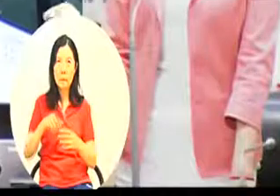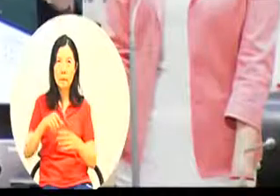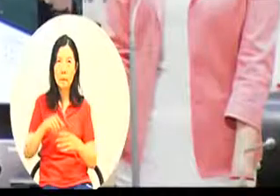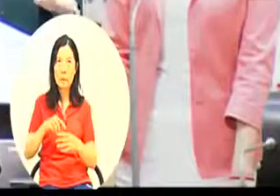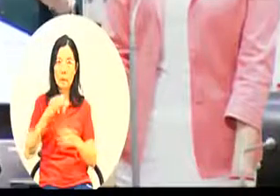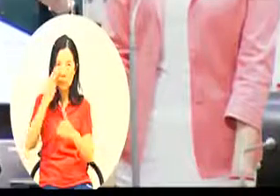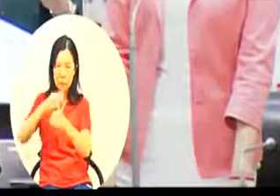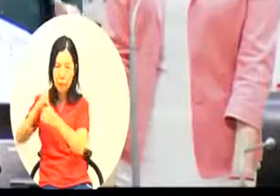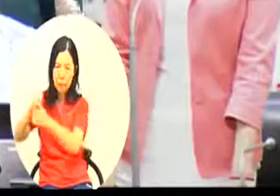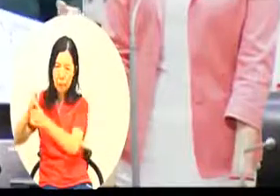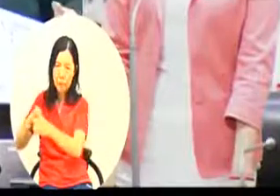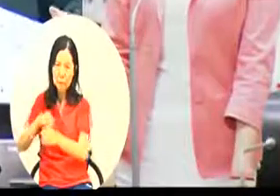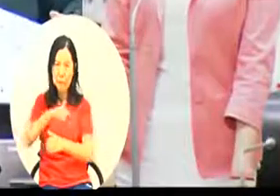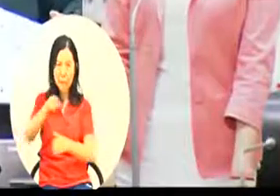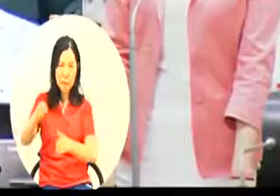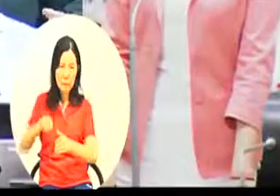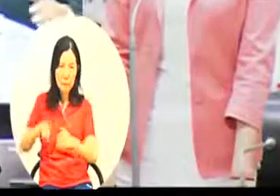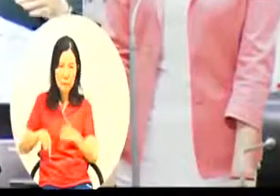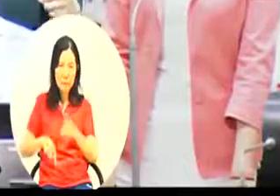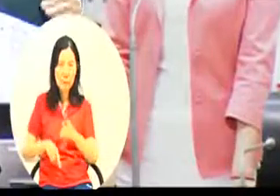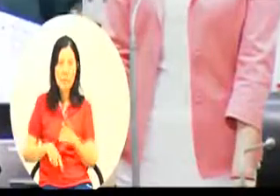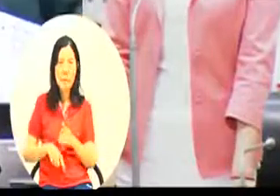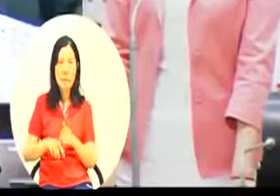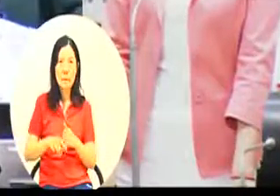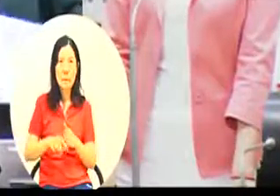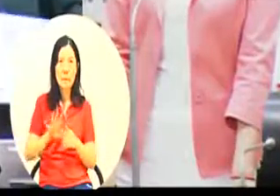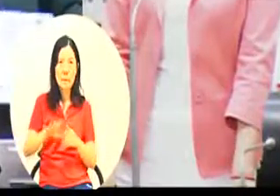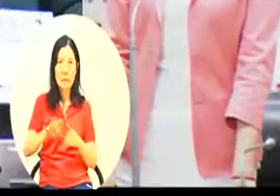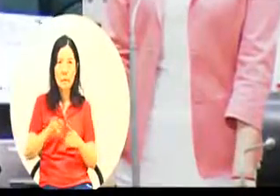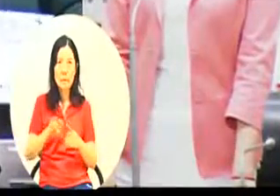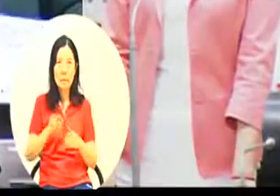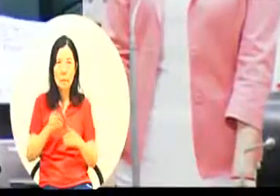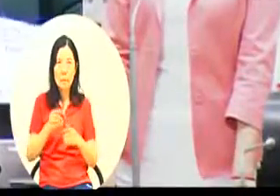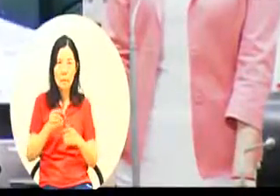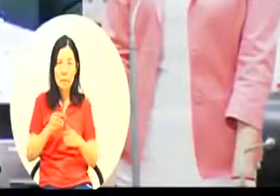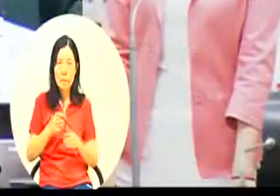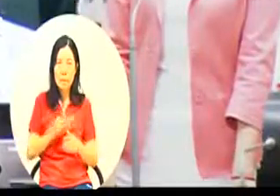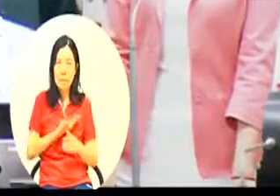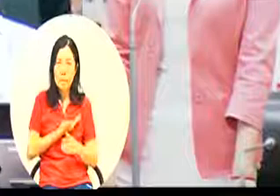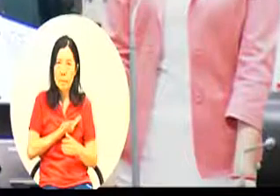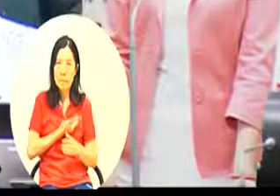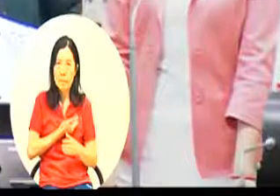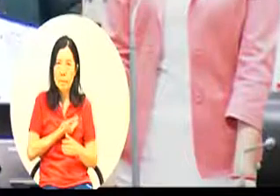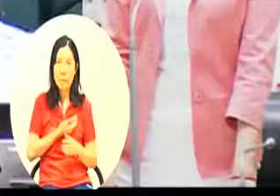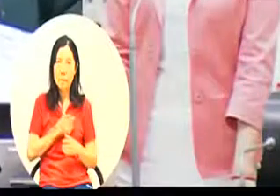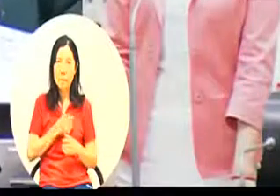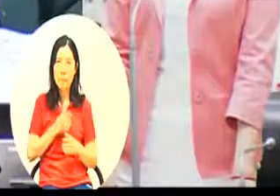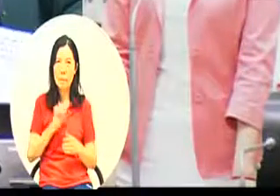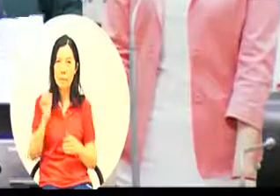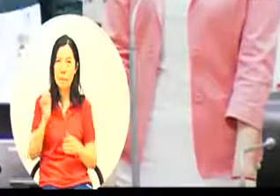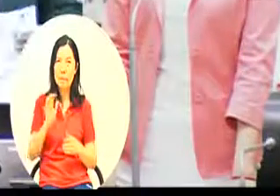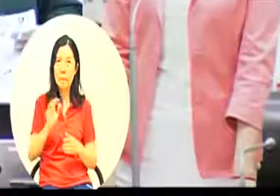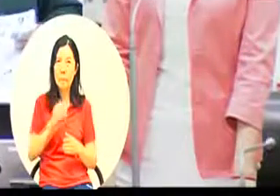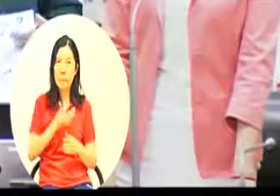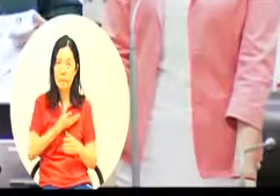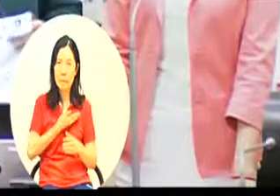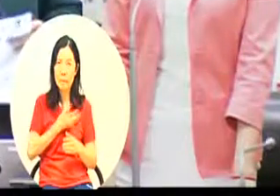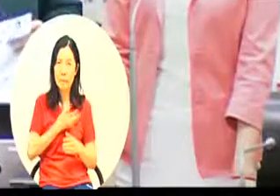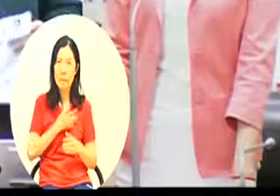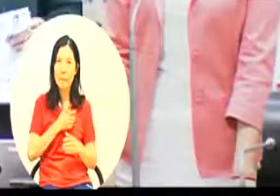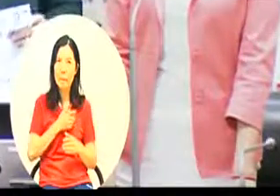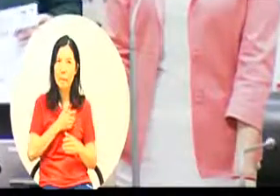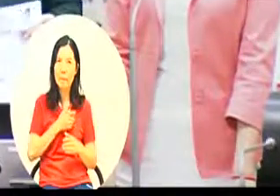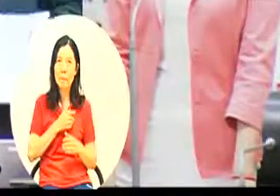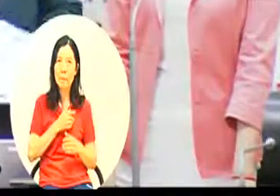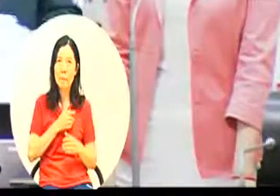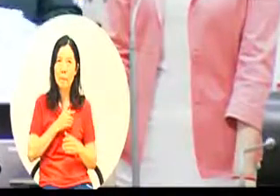者任何犯罪的行为我们一分都不能容忍。那我们也有以前大概几天以